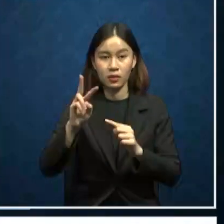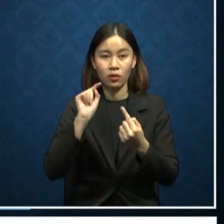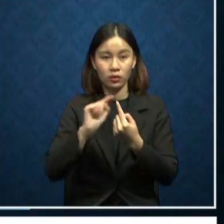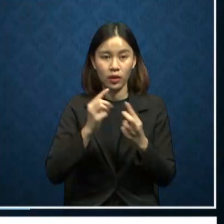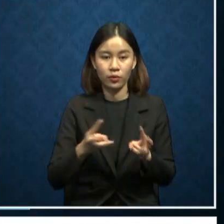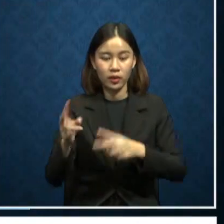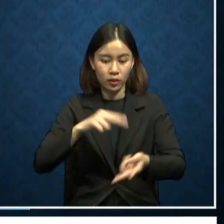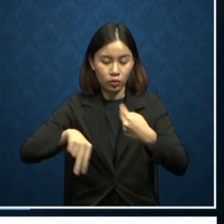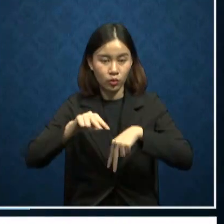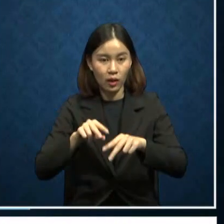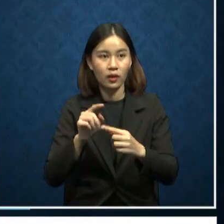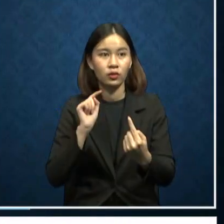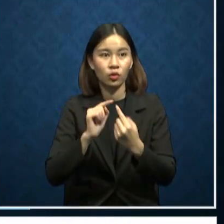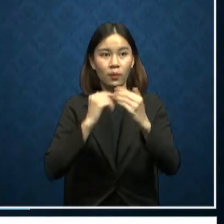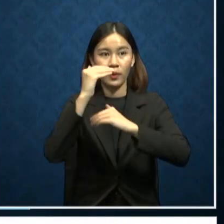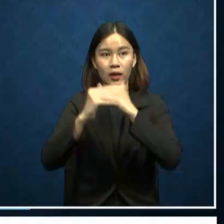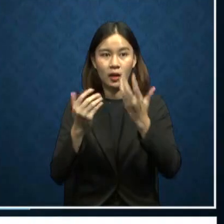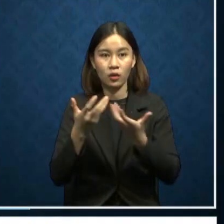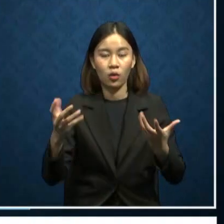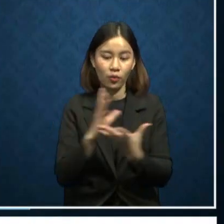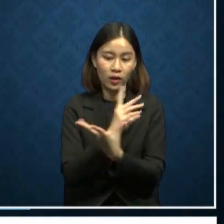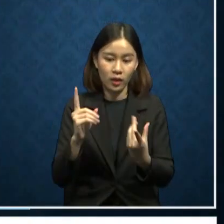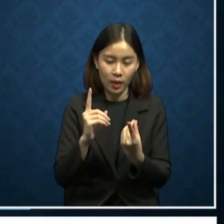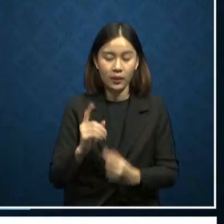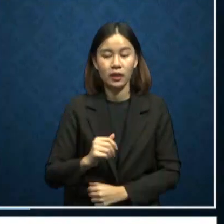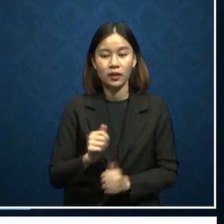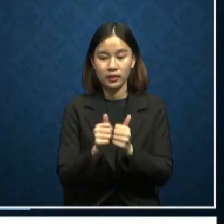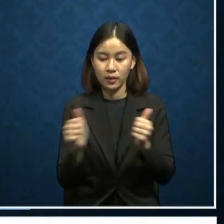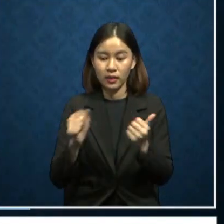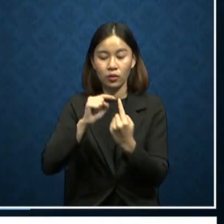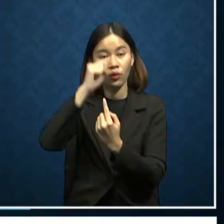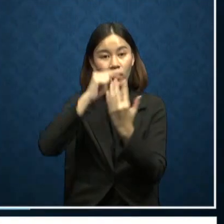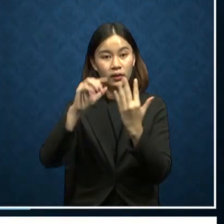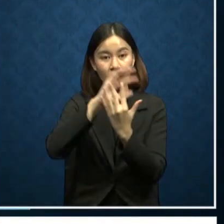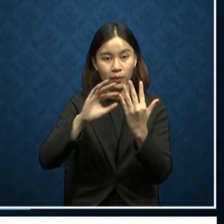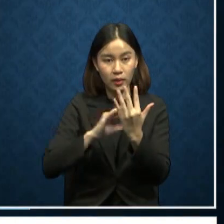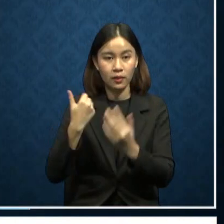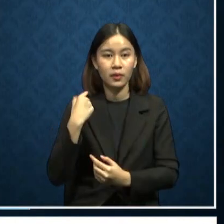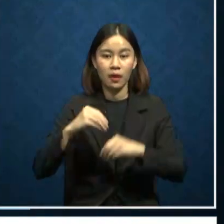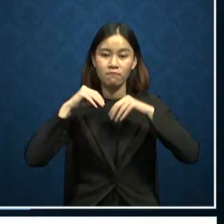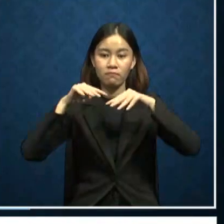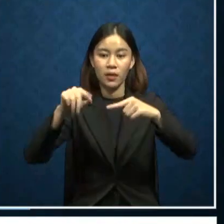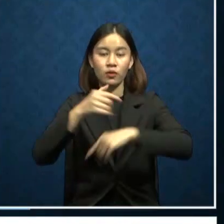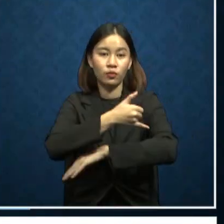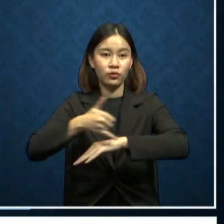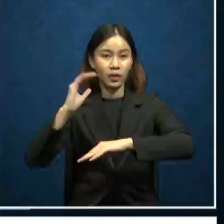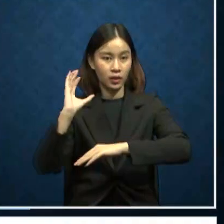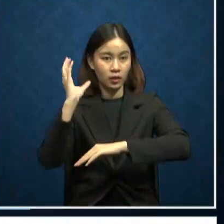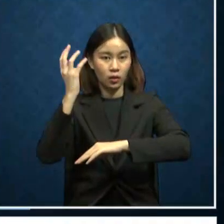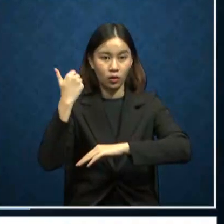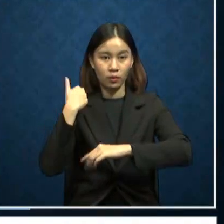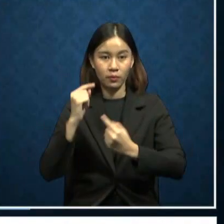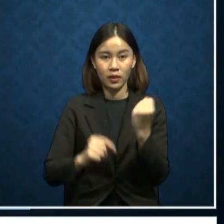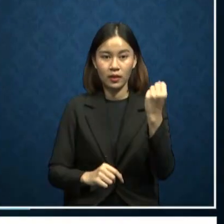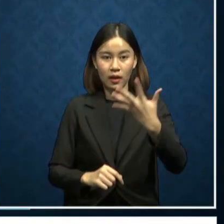อนุรักษ์สืบสารและต่อยอดมรดกวัฒธรรมที่ทรงคุณค่าของไทยพร้อมทั้งนำเสนอออกสู่เวทีโลกครับโดยมี